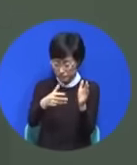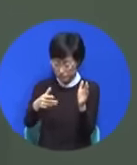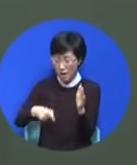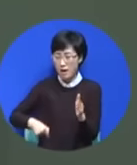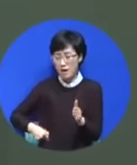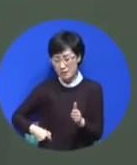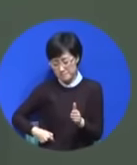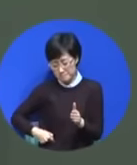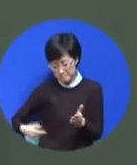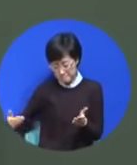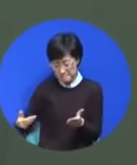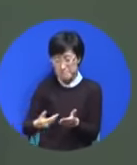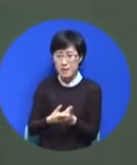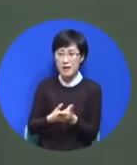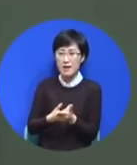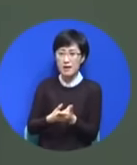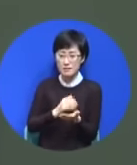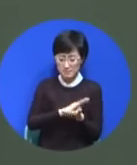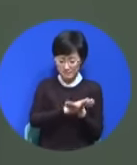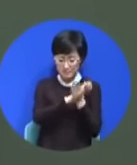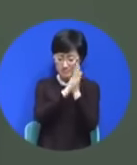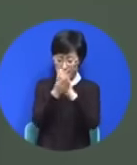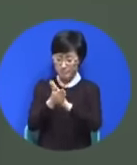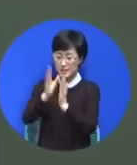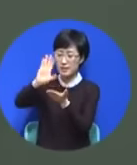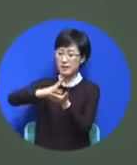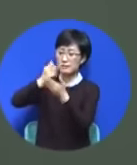완전히 그리스도 전하는 선교사가